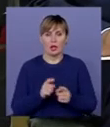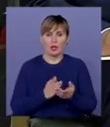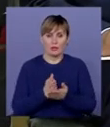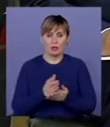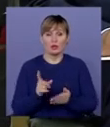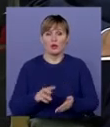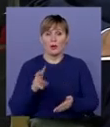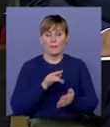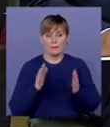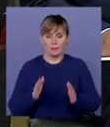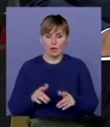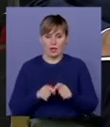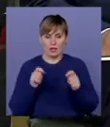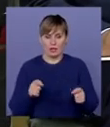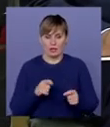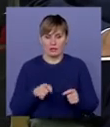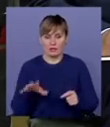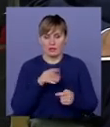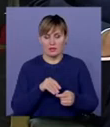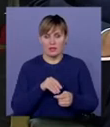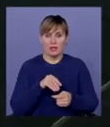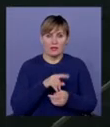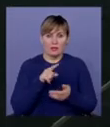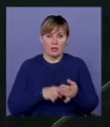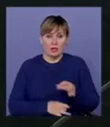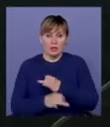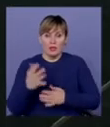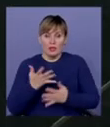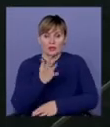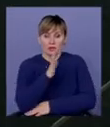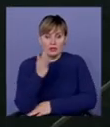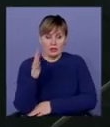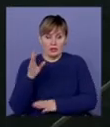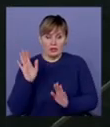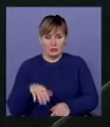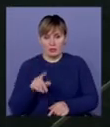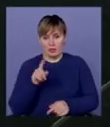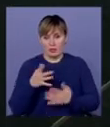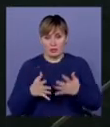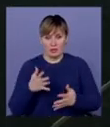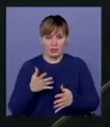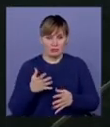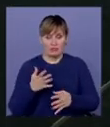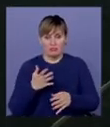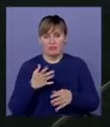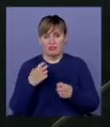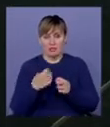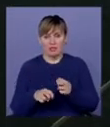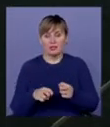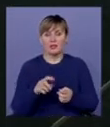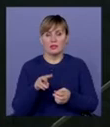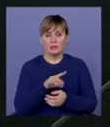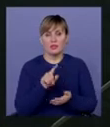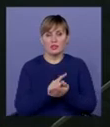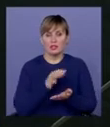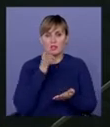что мы будем открыто с вами все вопросы обсуждать, если деревья, если пусть даже они будут аварийными, то мы должны